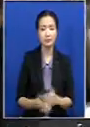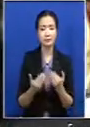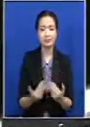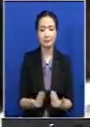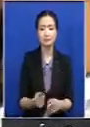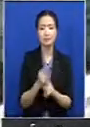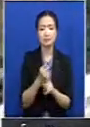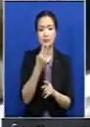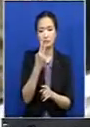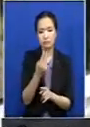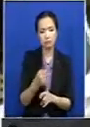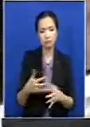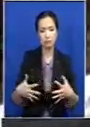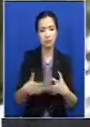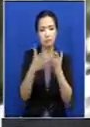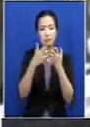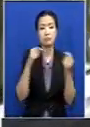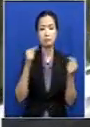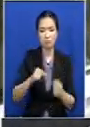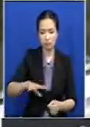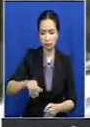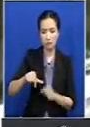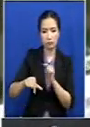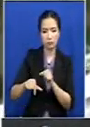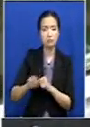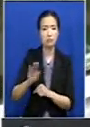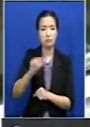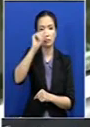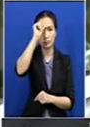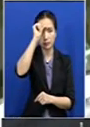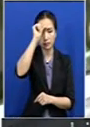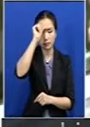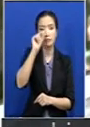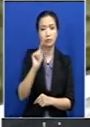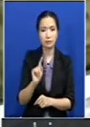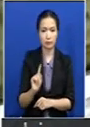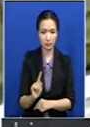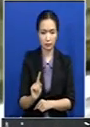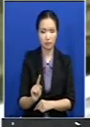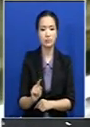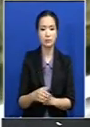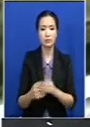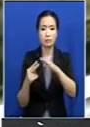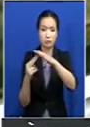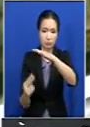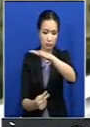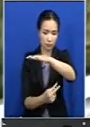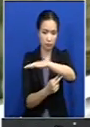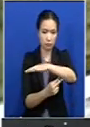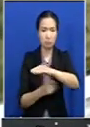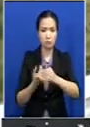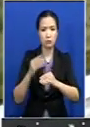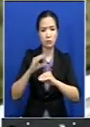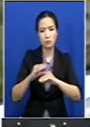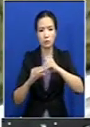ช่วงนี้มาติดตามอุบัติเหตุที่เกิดขึ้นในเมืองโกกาตาของประเทศอินเดียนะคะเกิดเหตุสะพานซึ่งอยู่ในระหว่างการก่